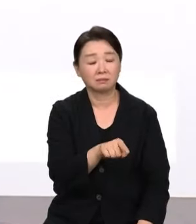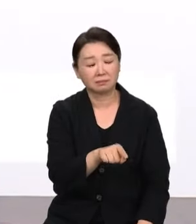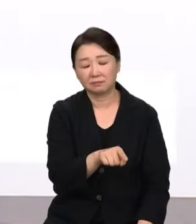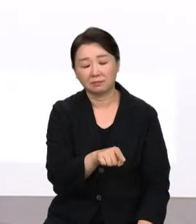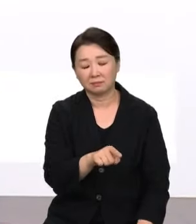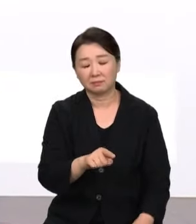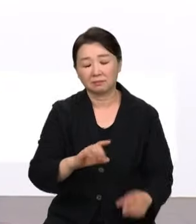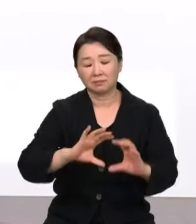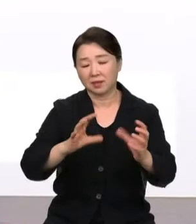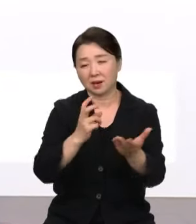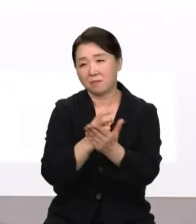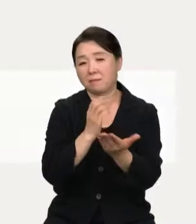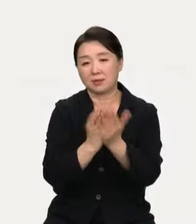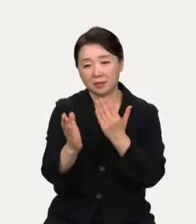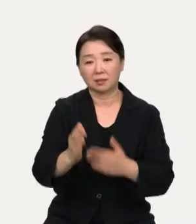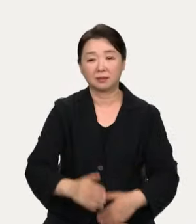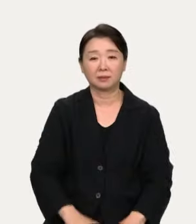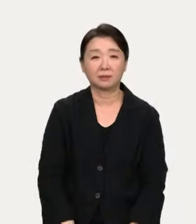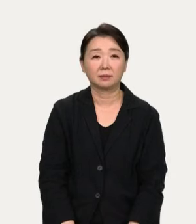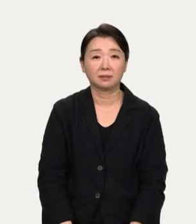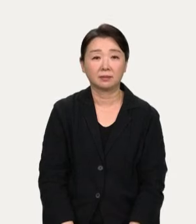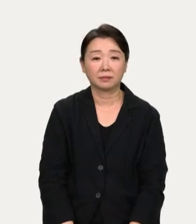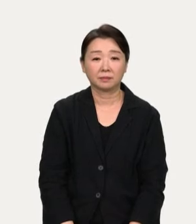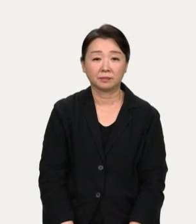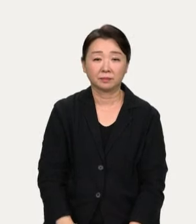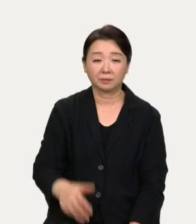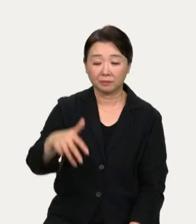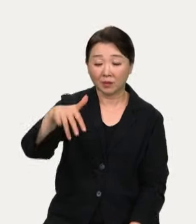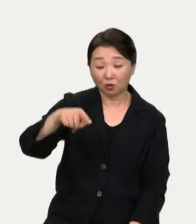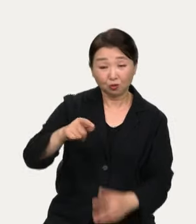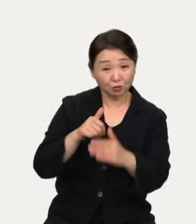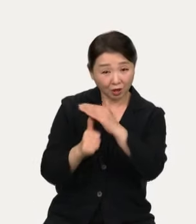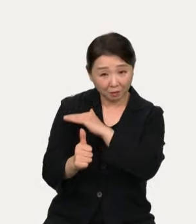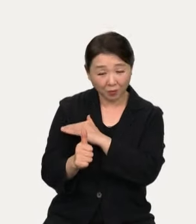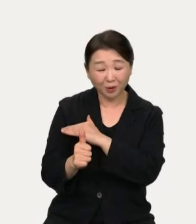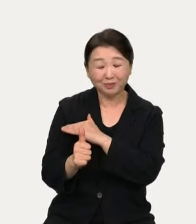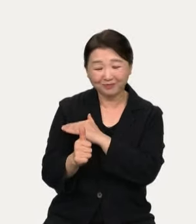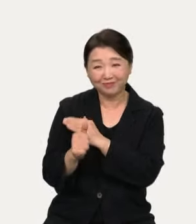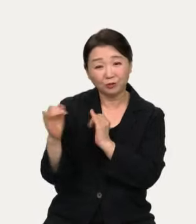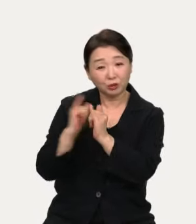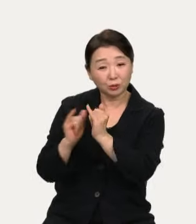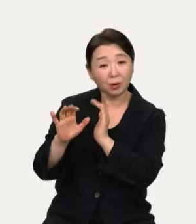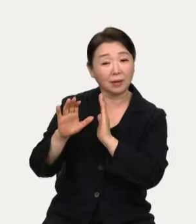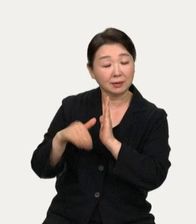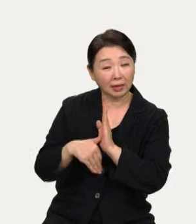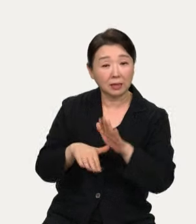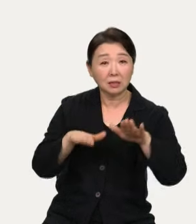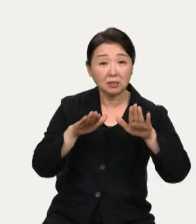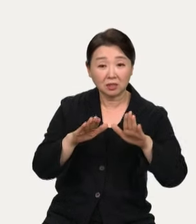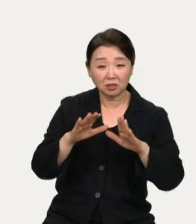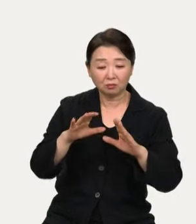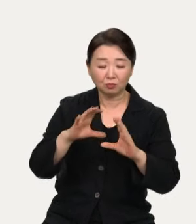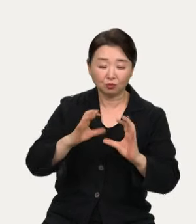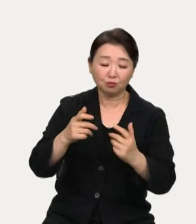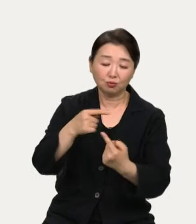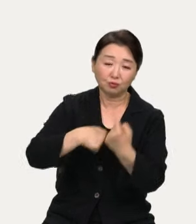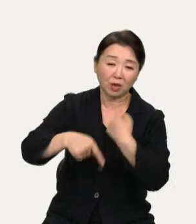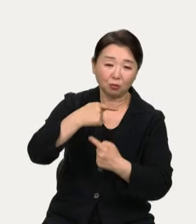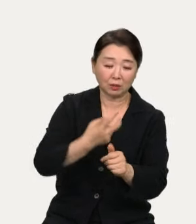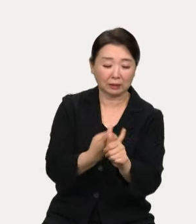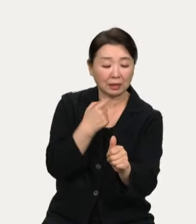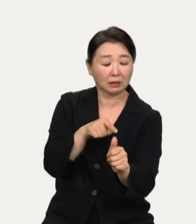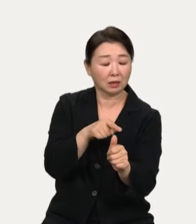위헌적 조치로서 추경호 원내 대표도 JTBC 통화해서 아직도 국회 운영과 탄핵의